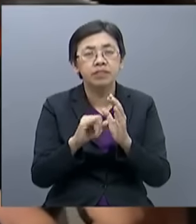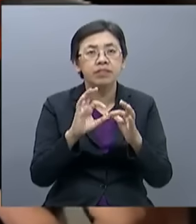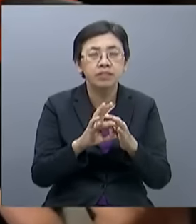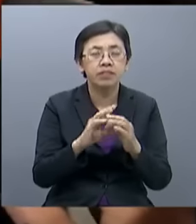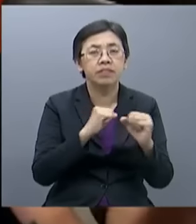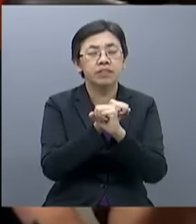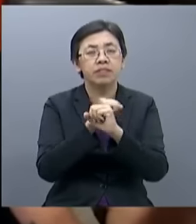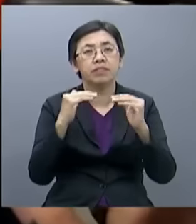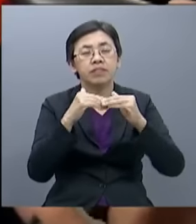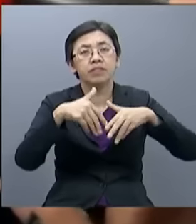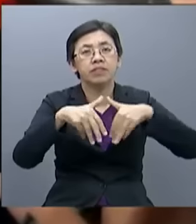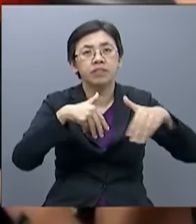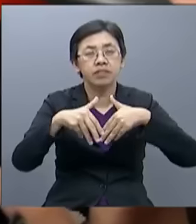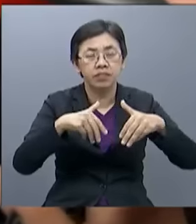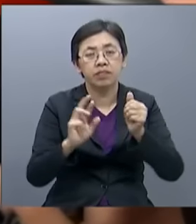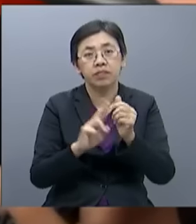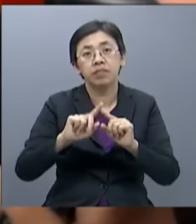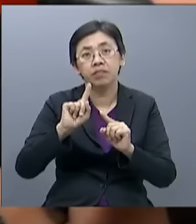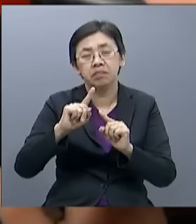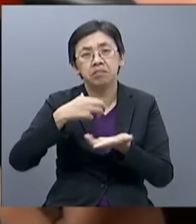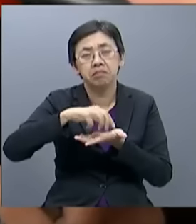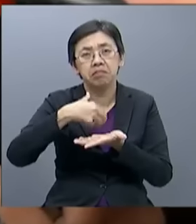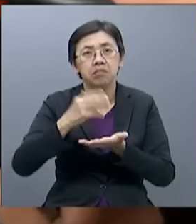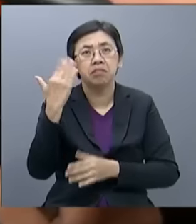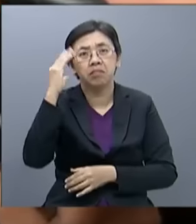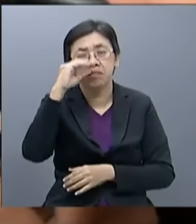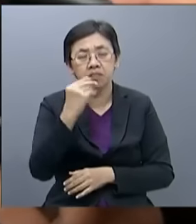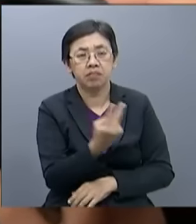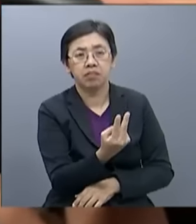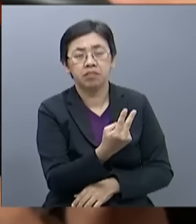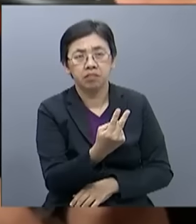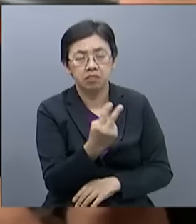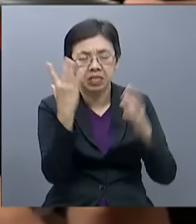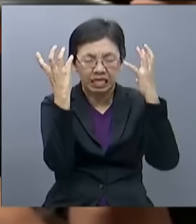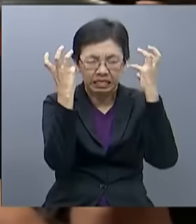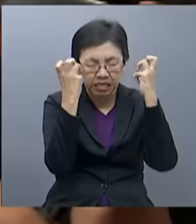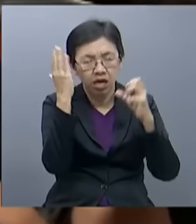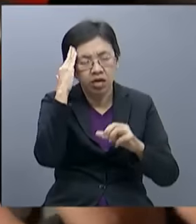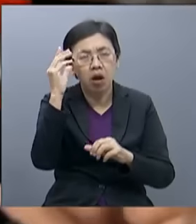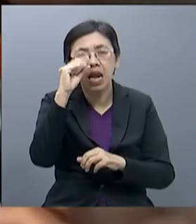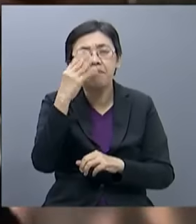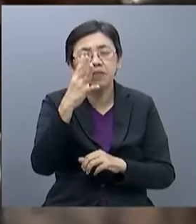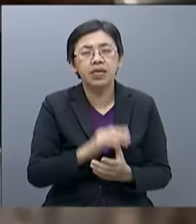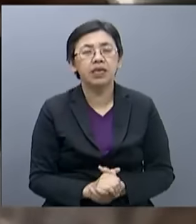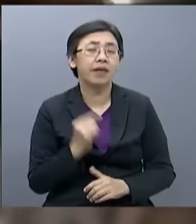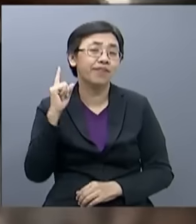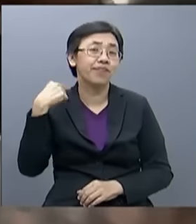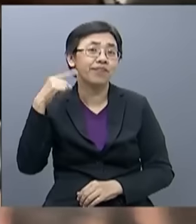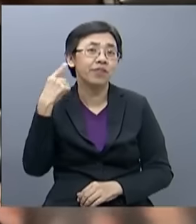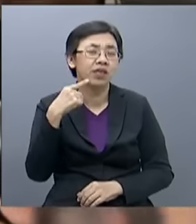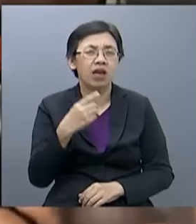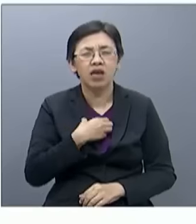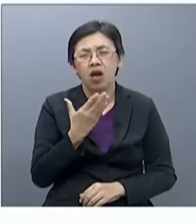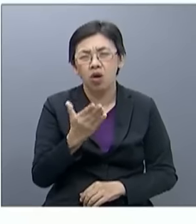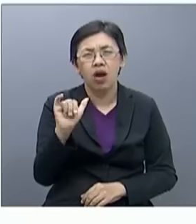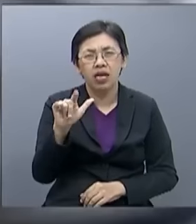มครองผู้บริโภคเปิดเผยว่าเมื่อคืนนี้ผู้ต้องหาทั้ง2คนมีอาการเครียดและนอนไม่หลับค่ะนางสาวกรกนกร้องขอให้ญา